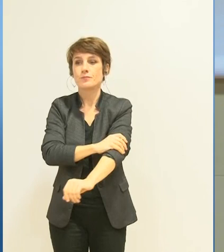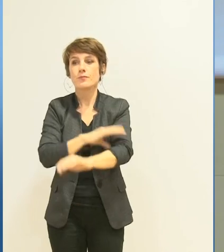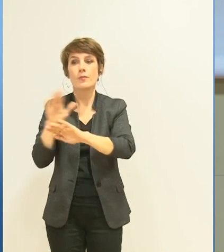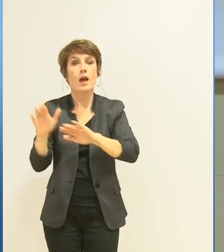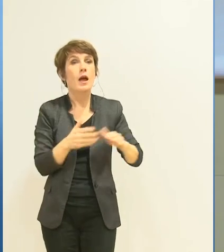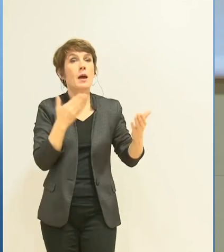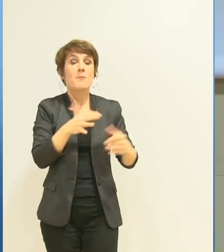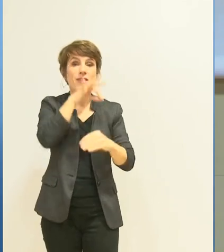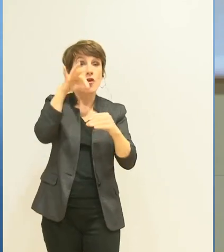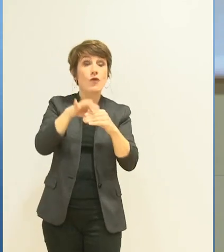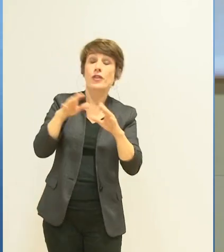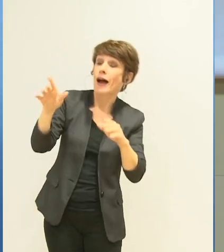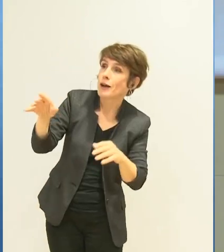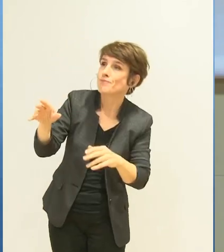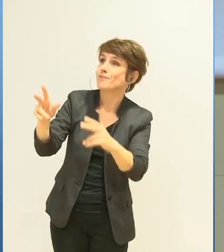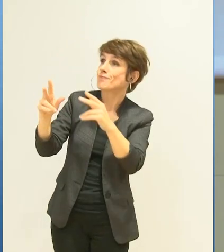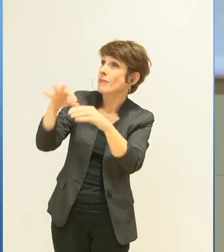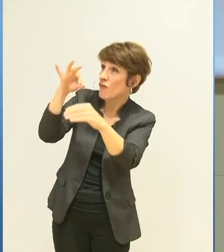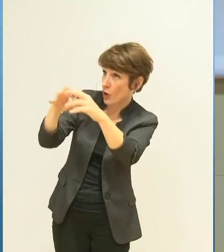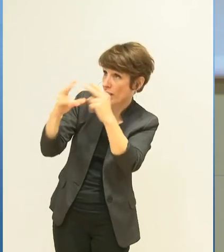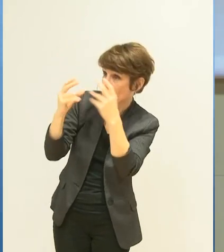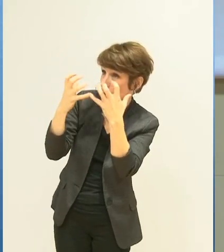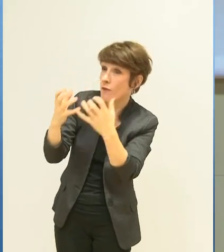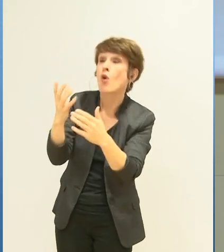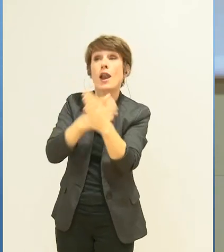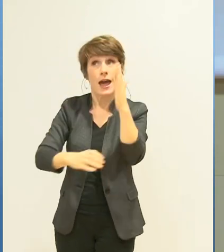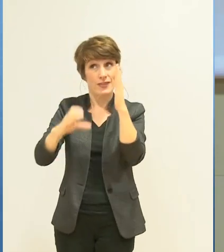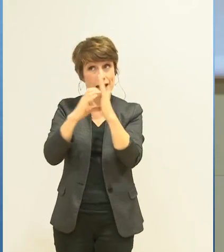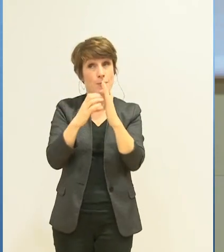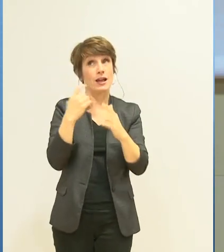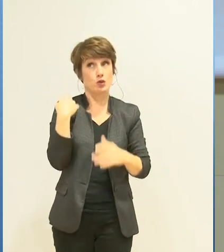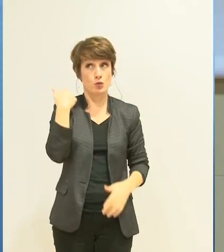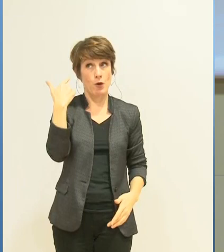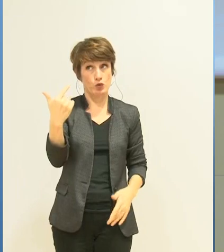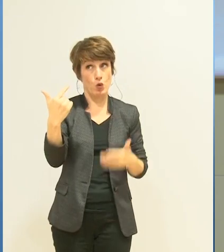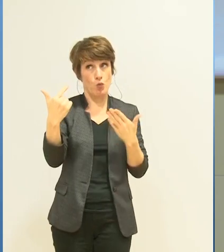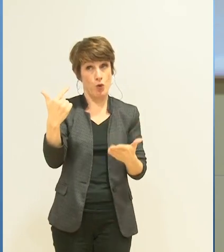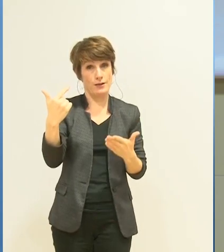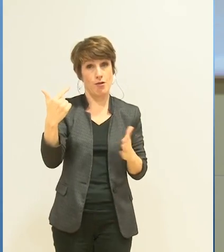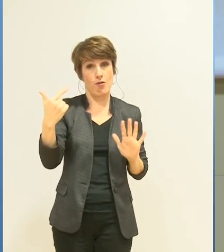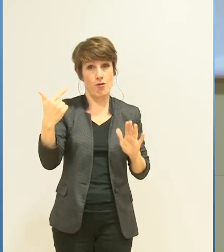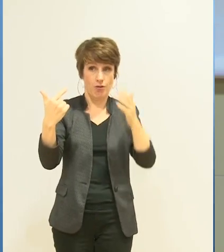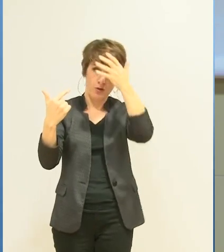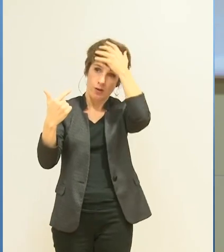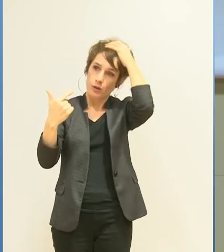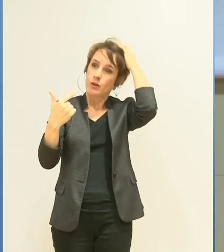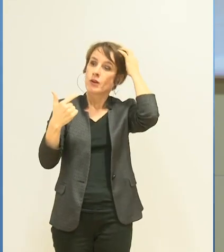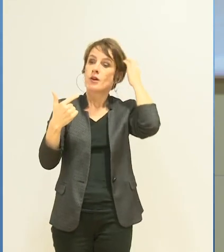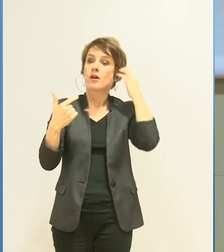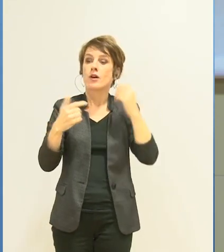avec une explication de vote nous sommes sur la délibération numéro 2 pour l'instant la libération numéro 2 porte